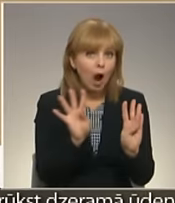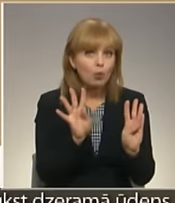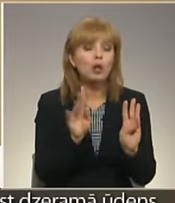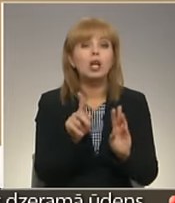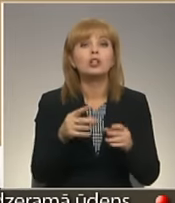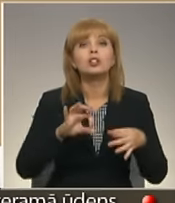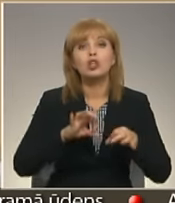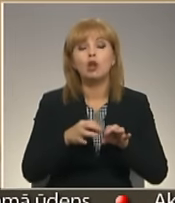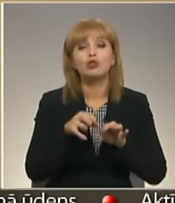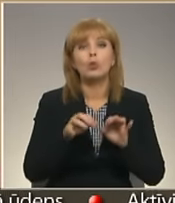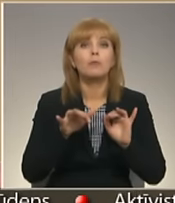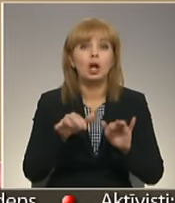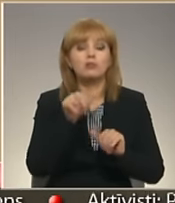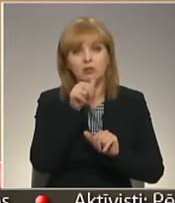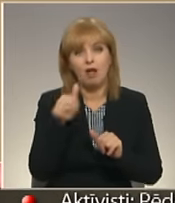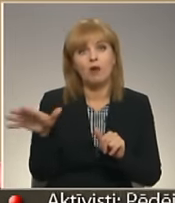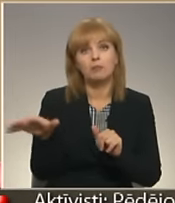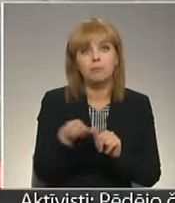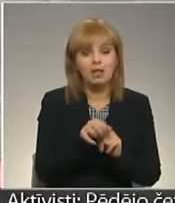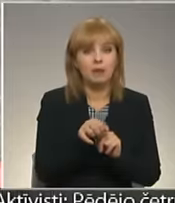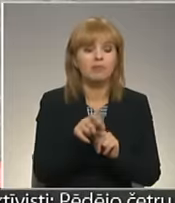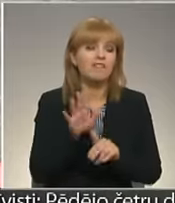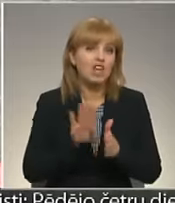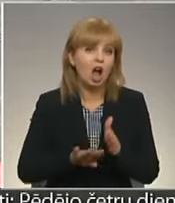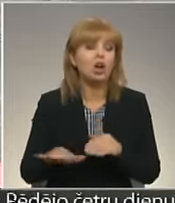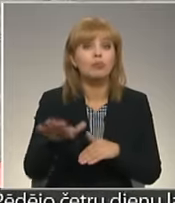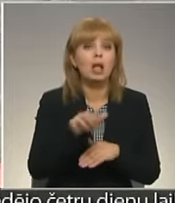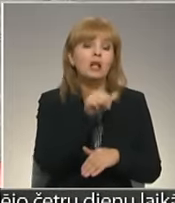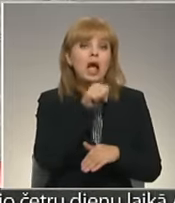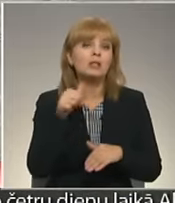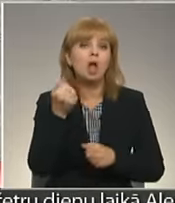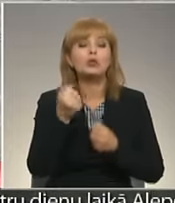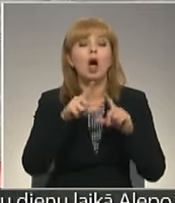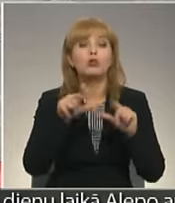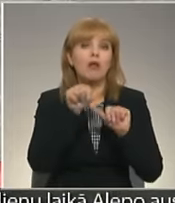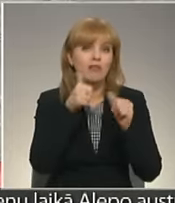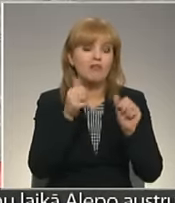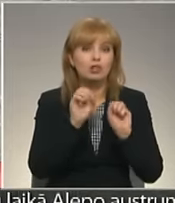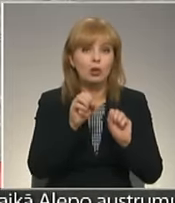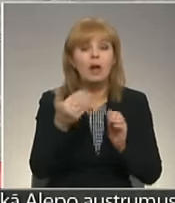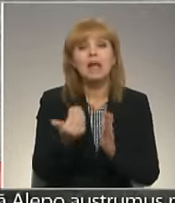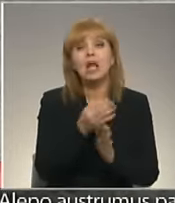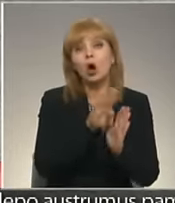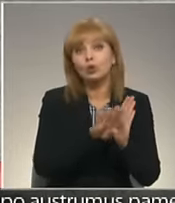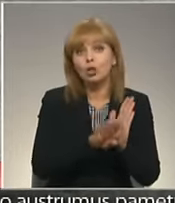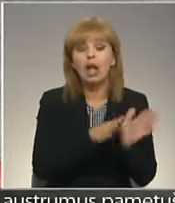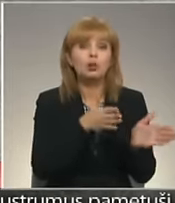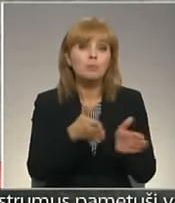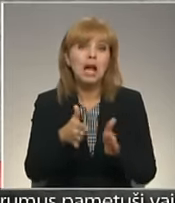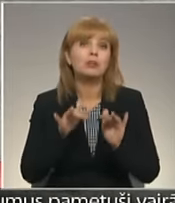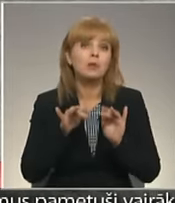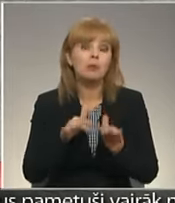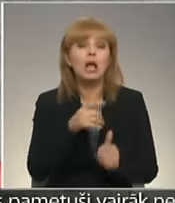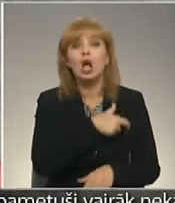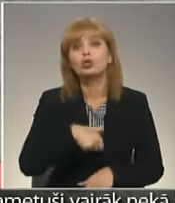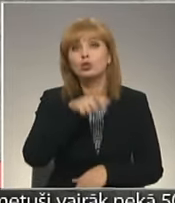mazliet tā kā sarežģīto procesu. Nevaram paņemt vienkārši kaut kādu plāci. Šobrīd Talsos autoskolas nevar komentēt, kā jaunie noteikumi ietekmēs to darbību, jo nav